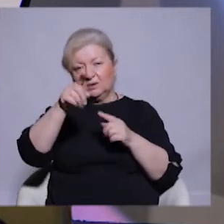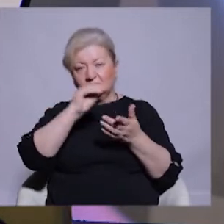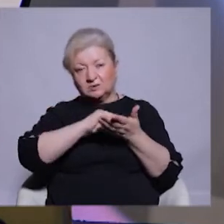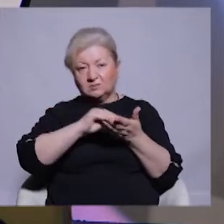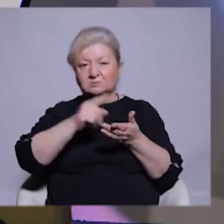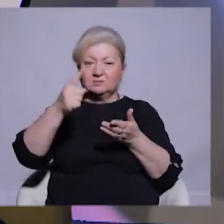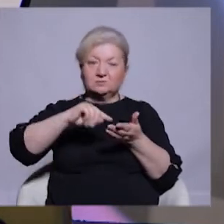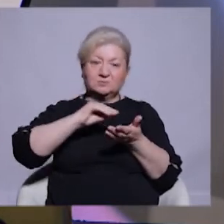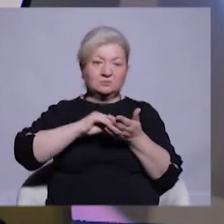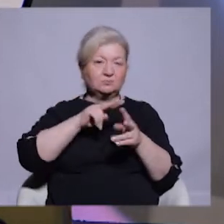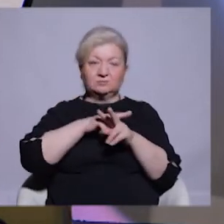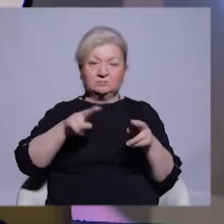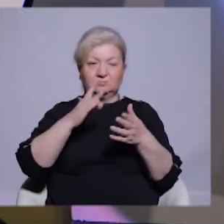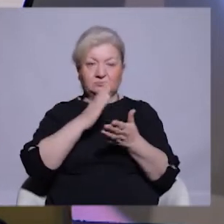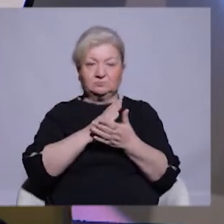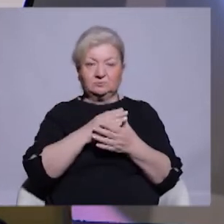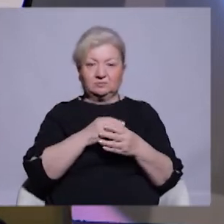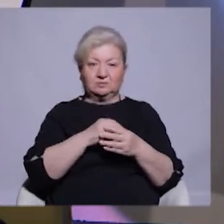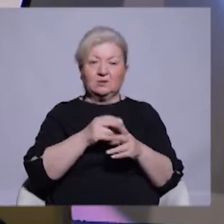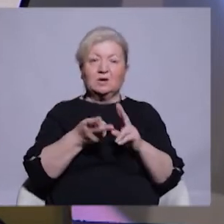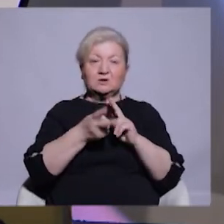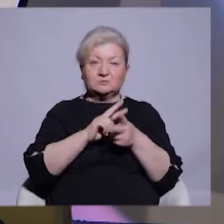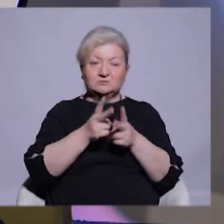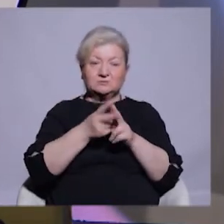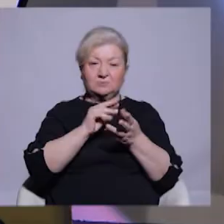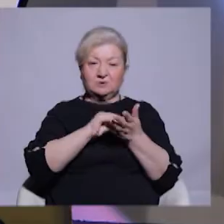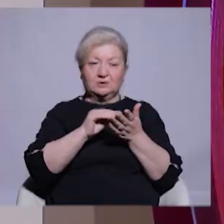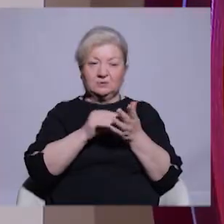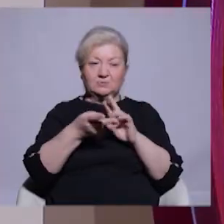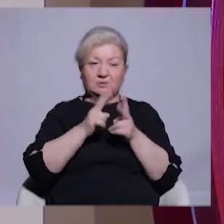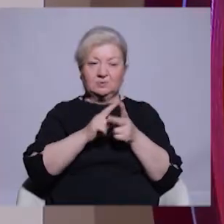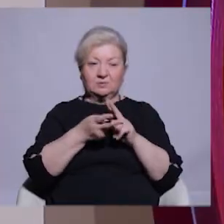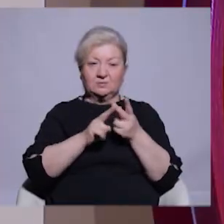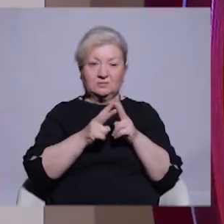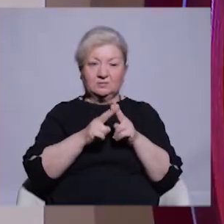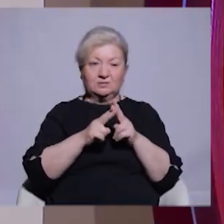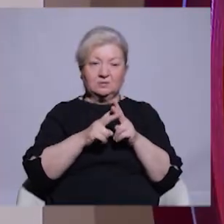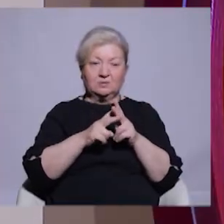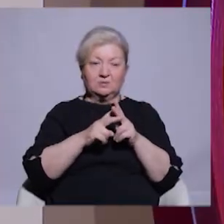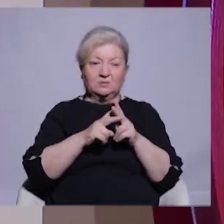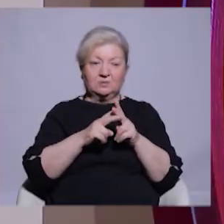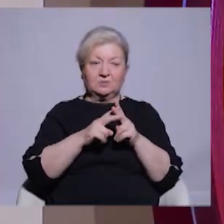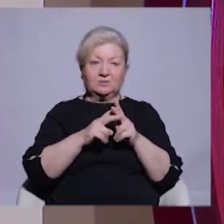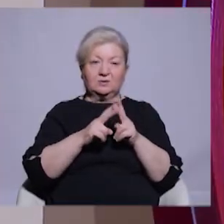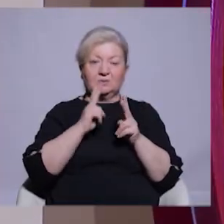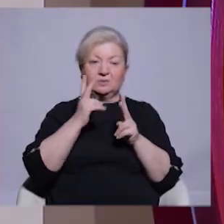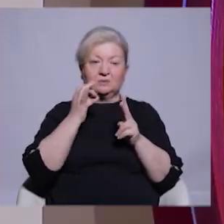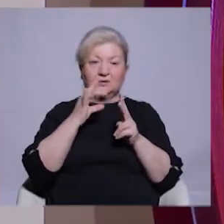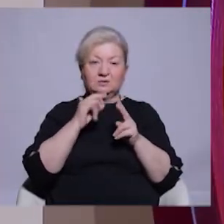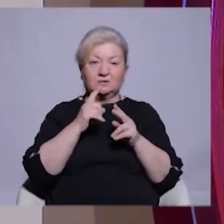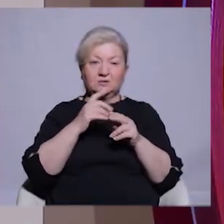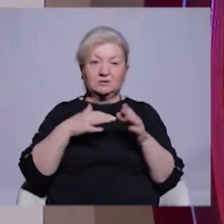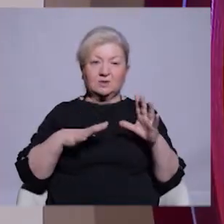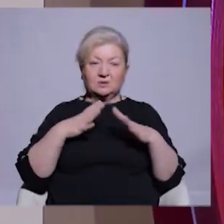ასე ჩავწერთ. ასევე შეგვიძლია დავწეროთ ესეთი რაღაც, რომ ცვლილება კინეტიკური ენერგიის პლუს